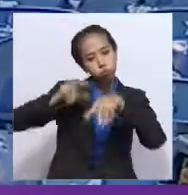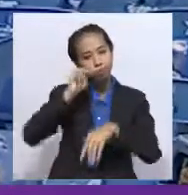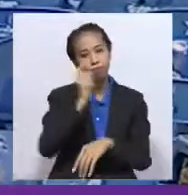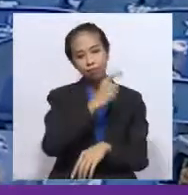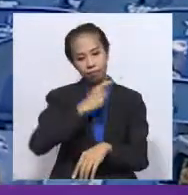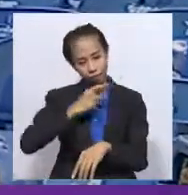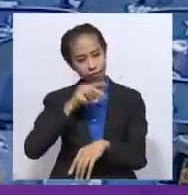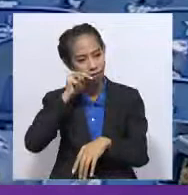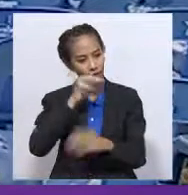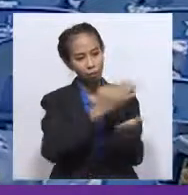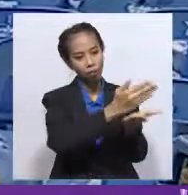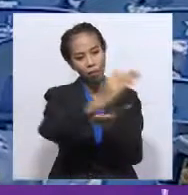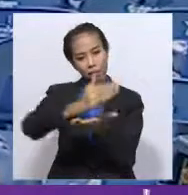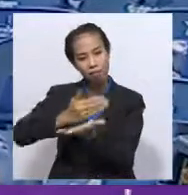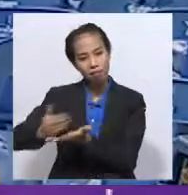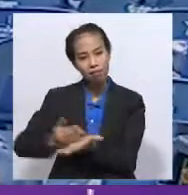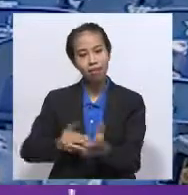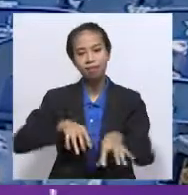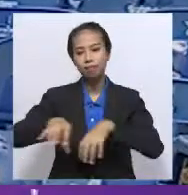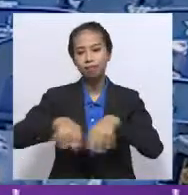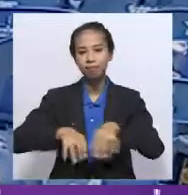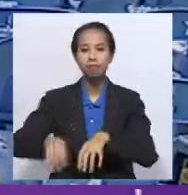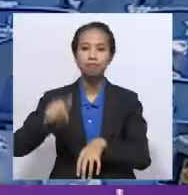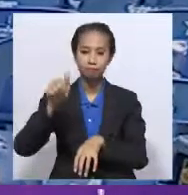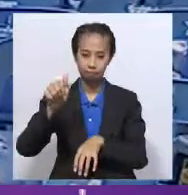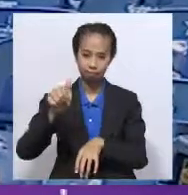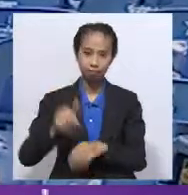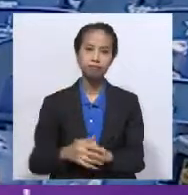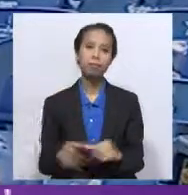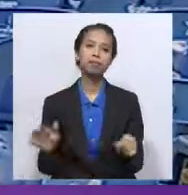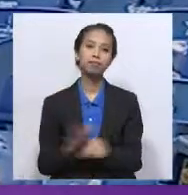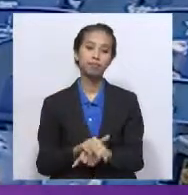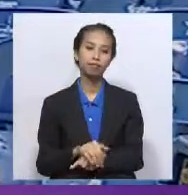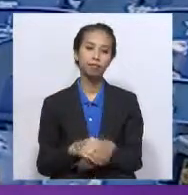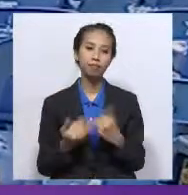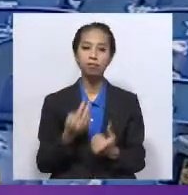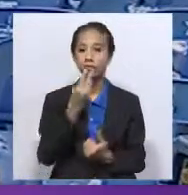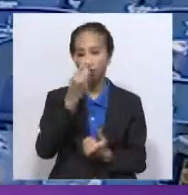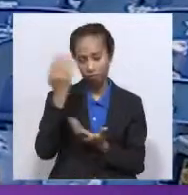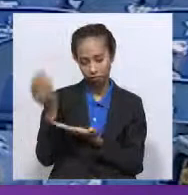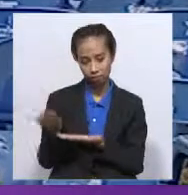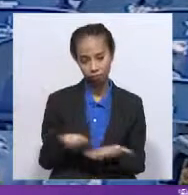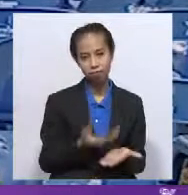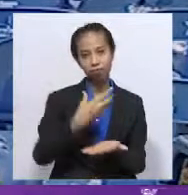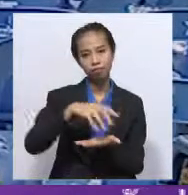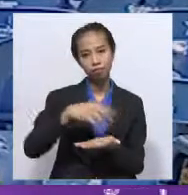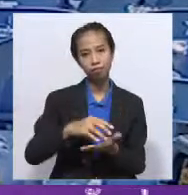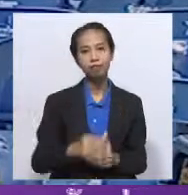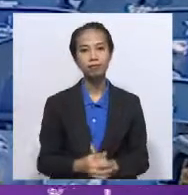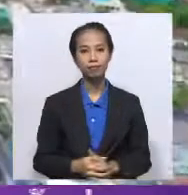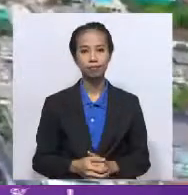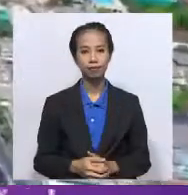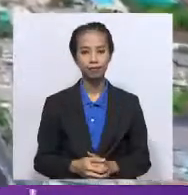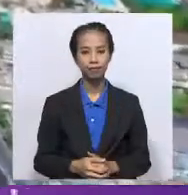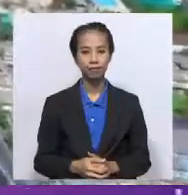แบ่งจ่ายน้ำในแม่น้ำเพชรบุรีไปใช้ในอุตสาหกรรมต่างๆอย่างครบวงจรด้วยไปติดตามรายละเอียดเรื่องนี้จากรายงานกันค่ะ